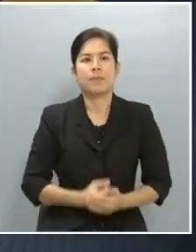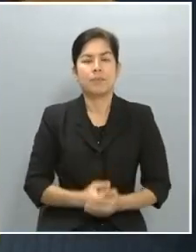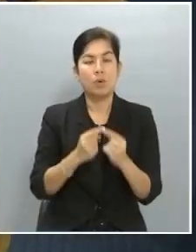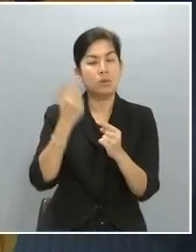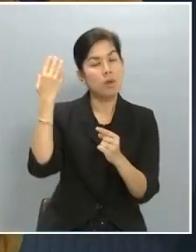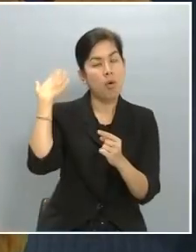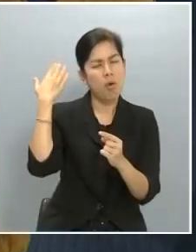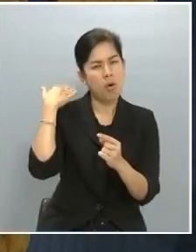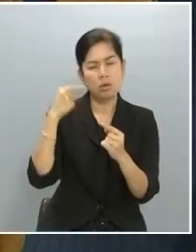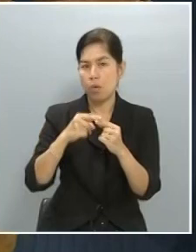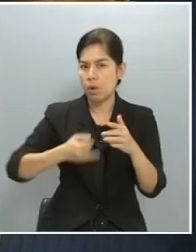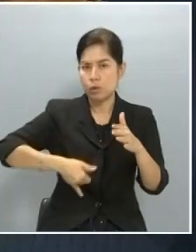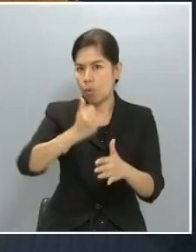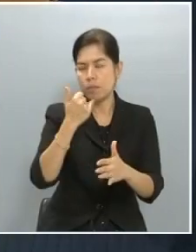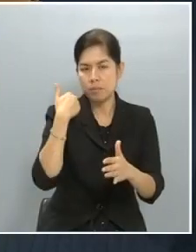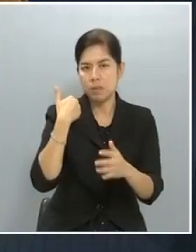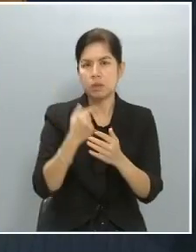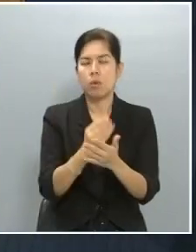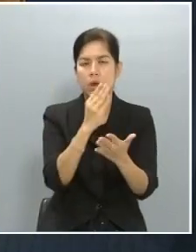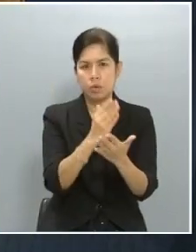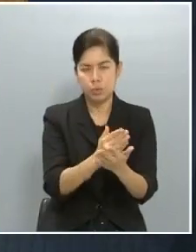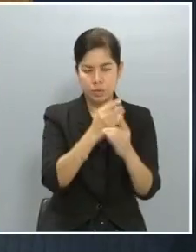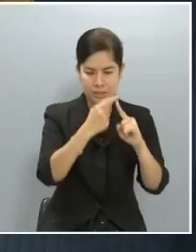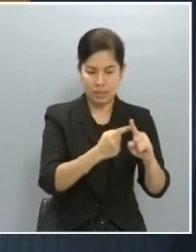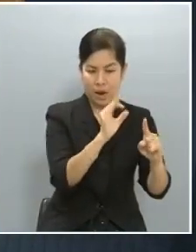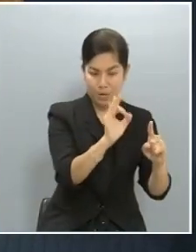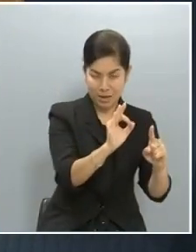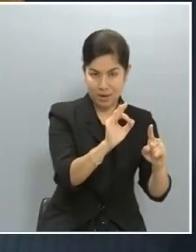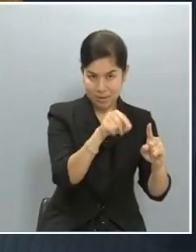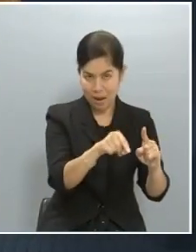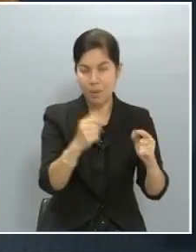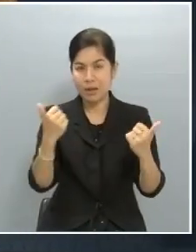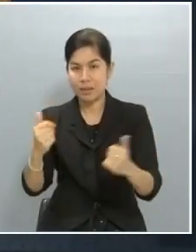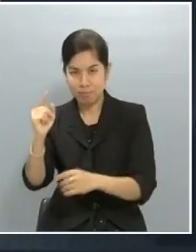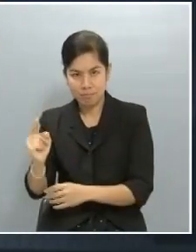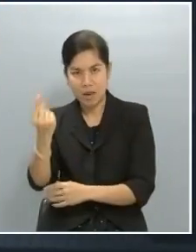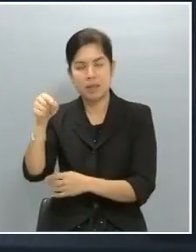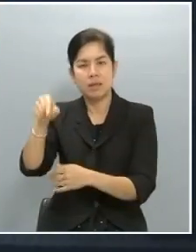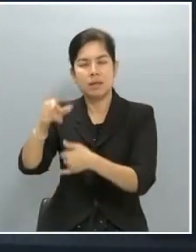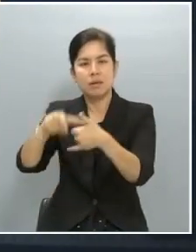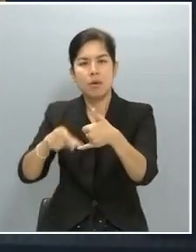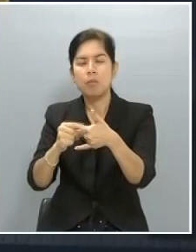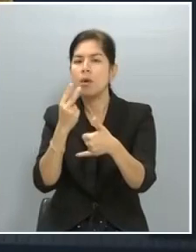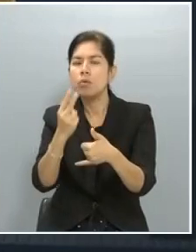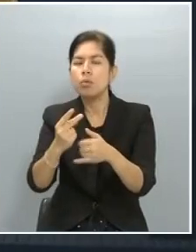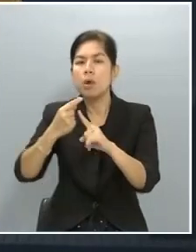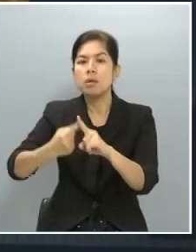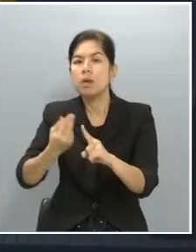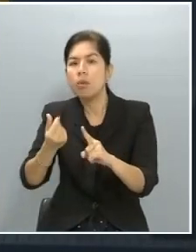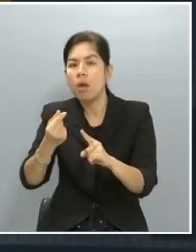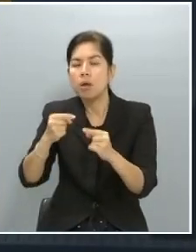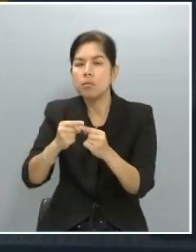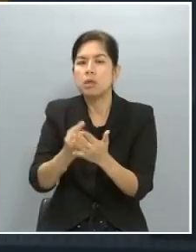เดือนครับต้องรอดูนะครับว่าจากกรณีเอฟราที่ไปถีบเหมือนกันจะโดนกี่เดือนก็หวังว่าน้